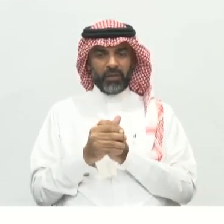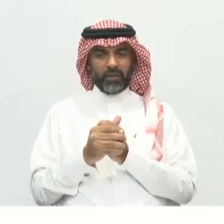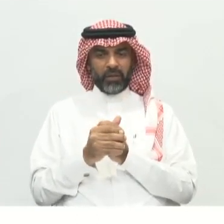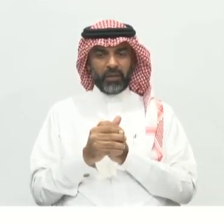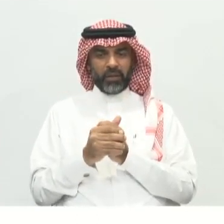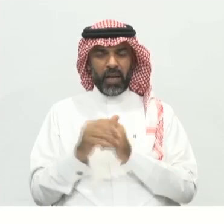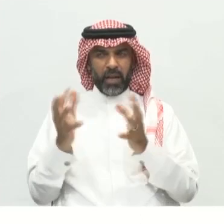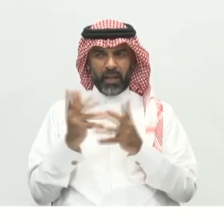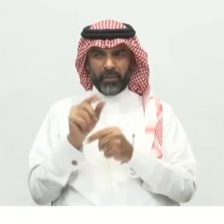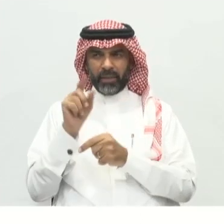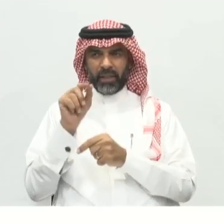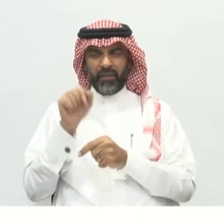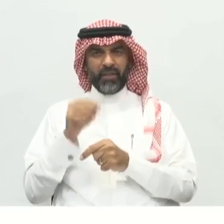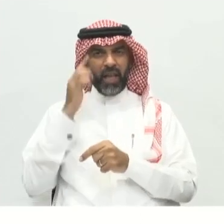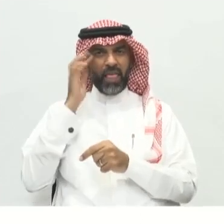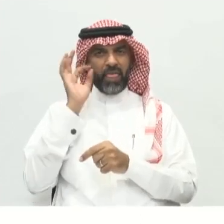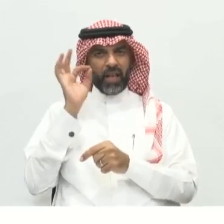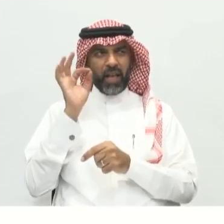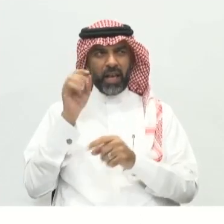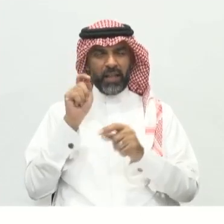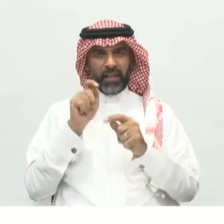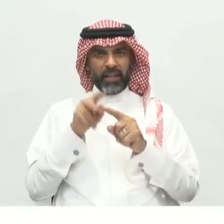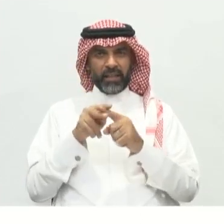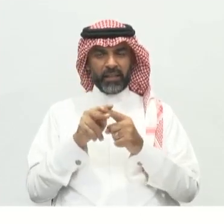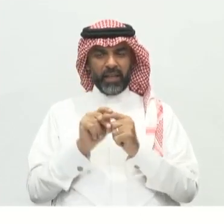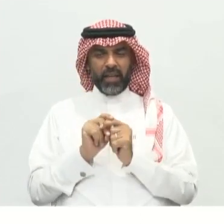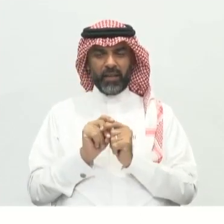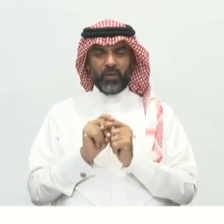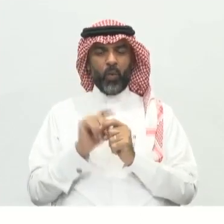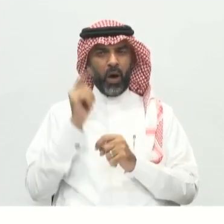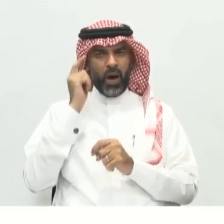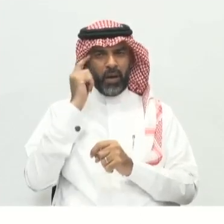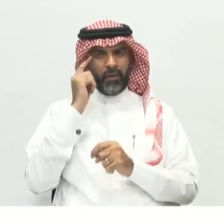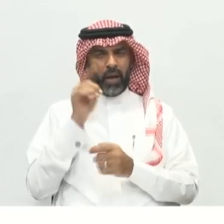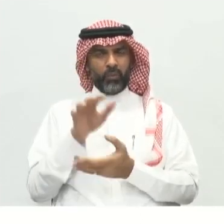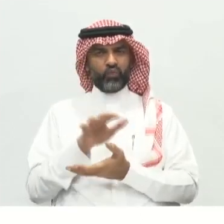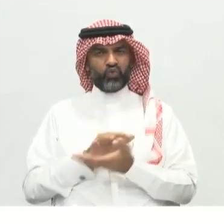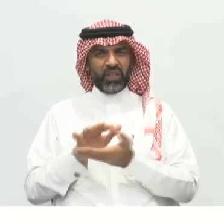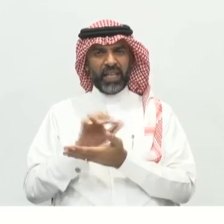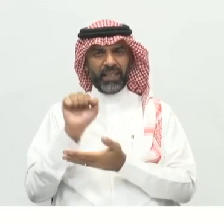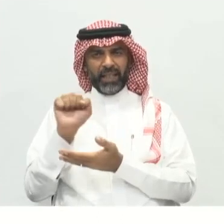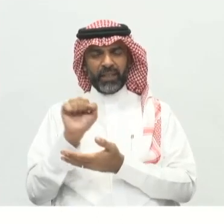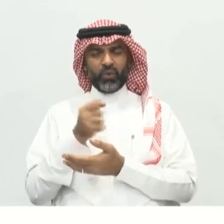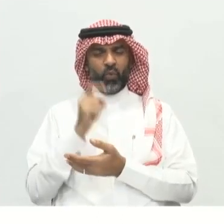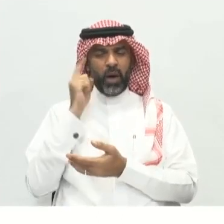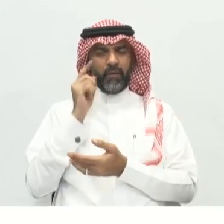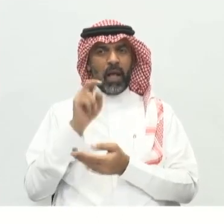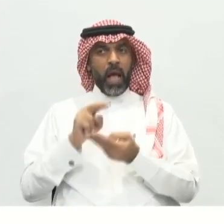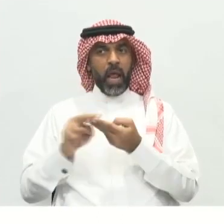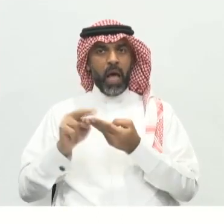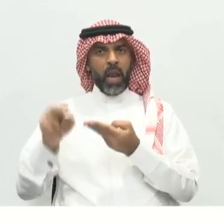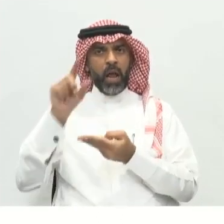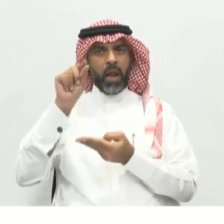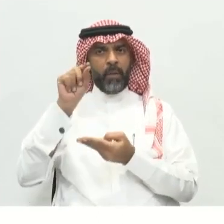خوارزميات التحسين في الذكاء الاصطناعي وتعرفنا كذلك على مشكلات التخصيص تعرفنا على الحل